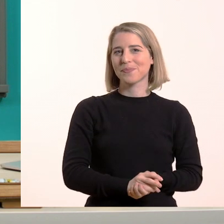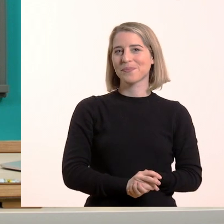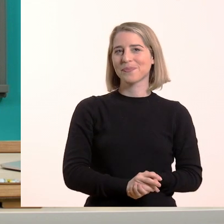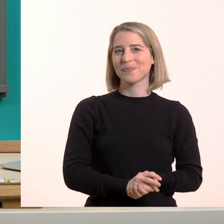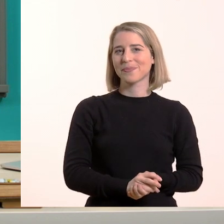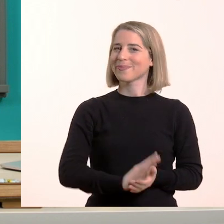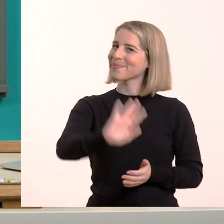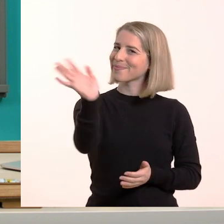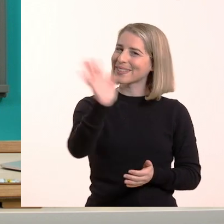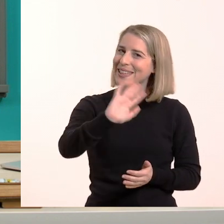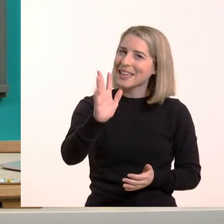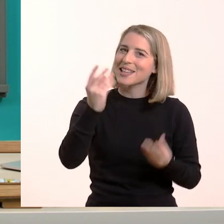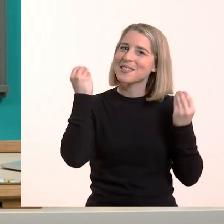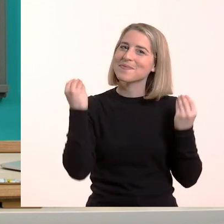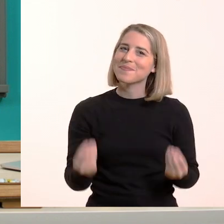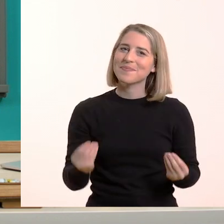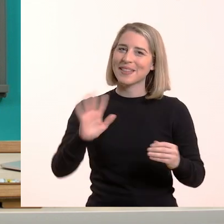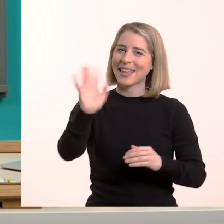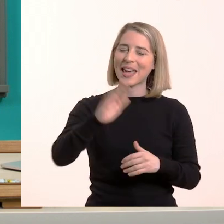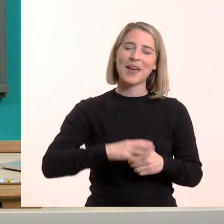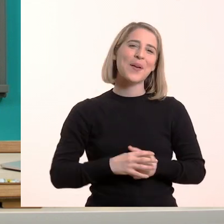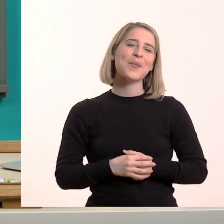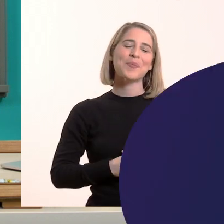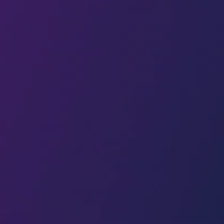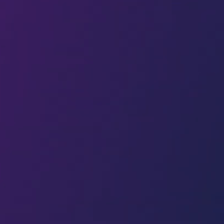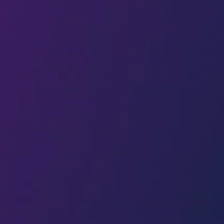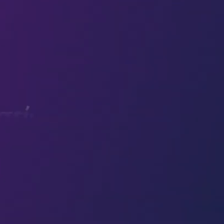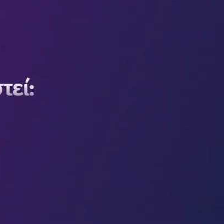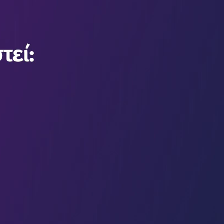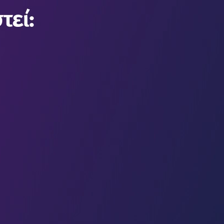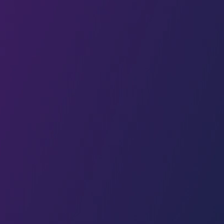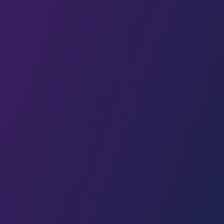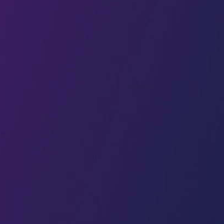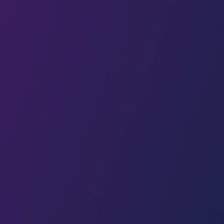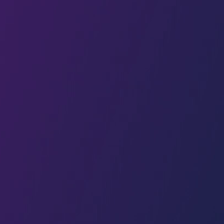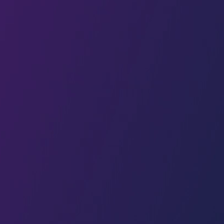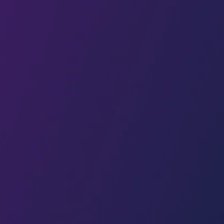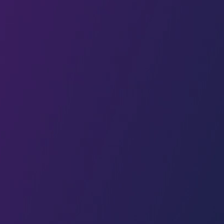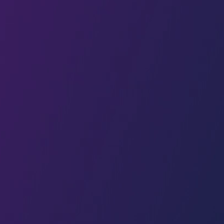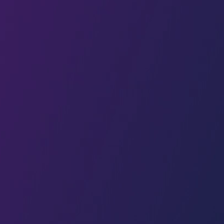Σας χαιρετώ, να είστε καλά. Γεια σας!